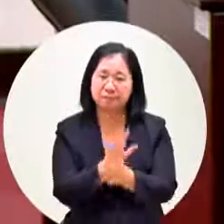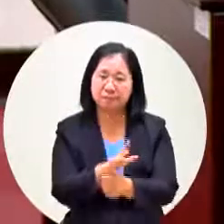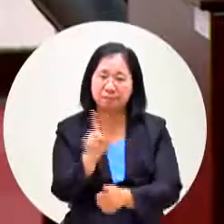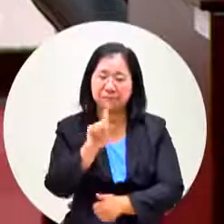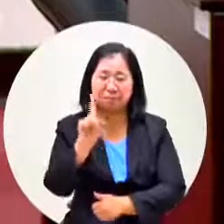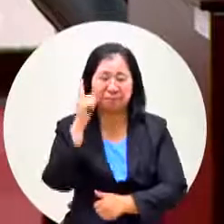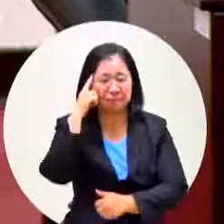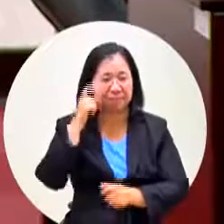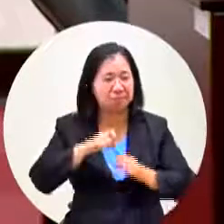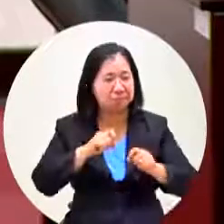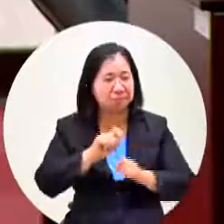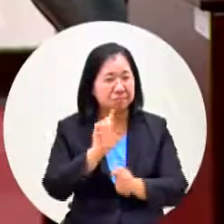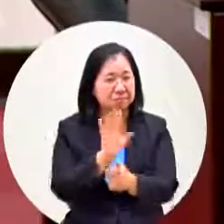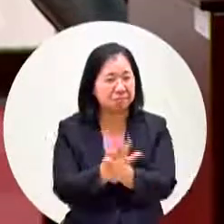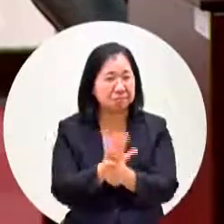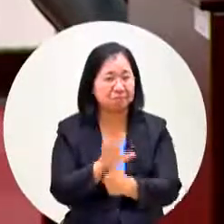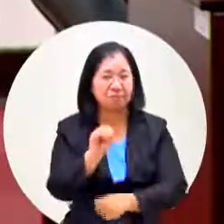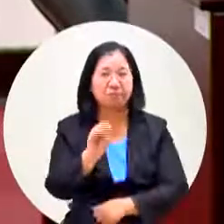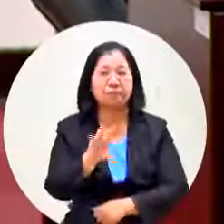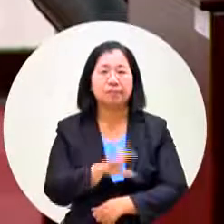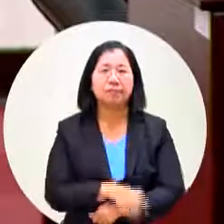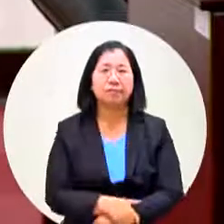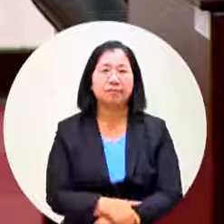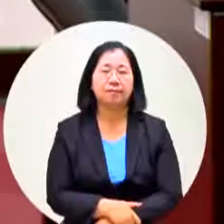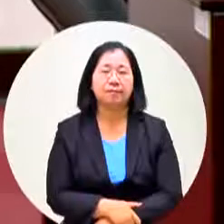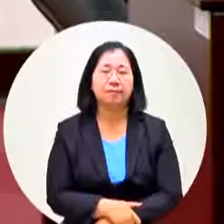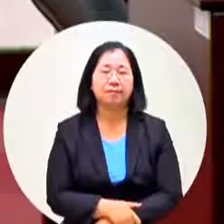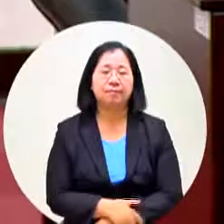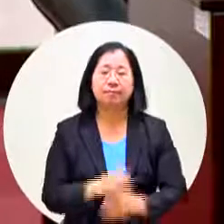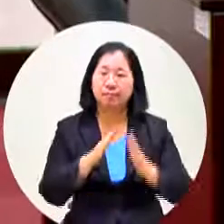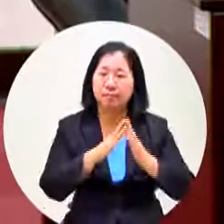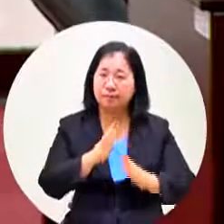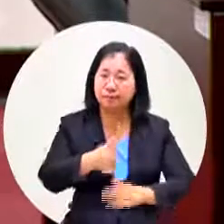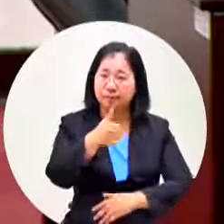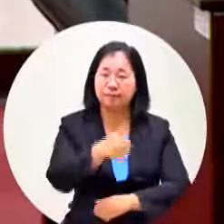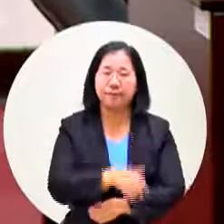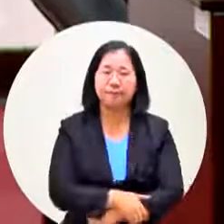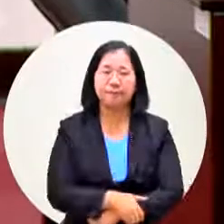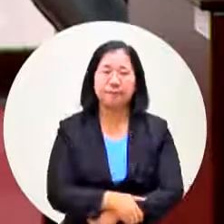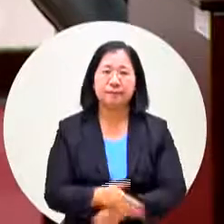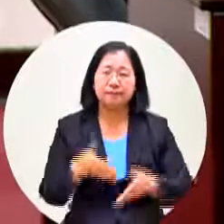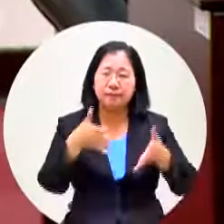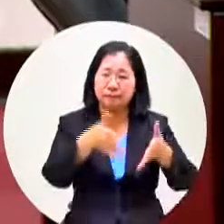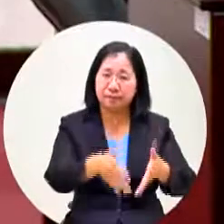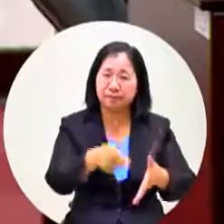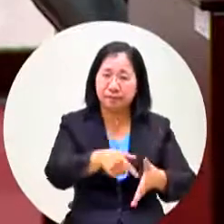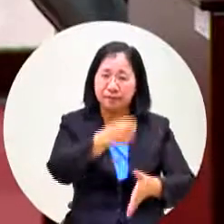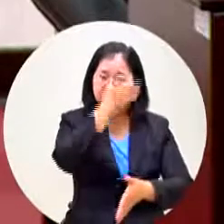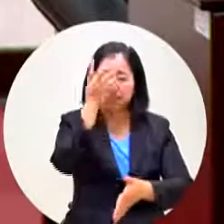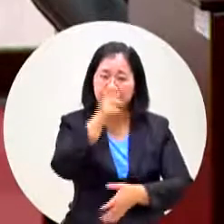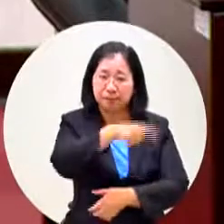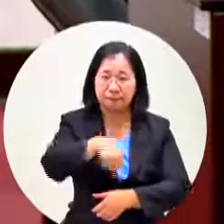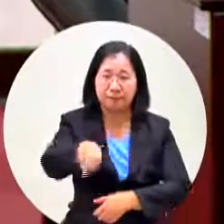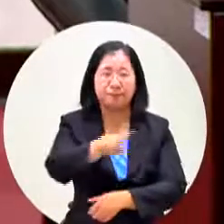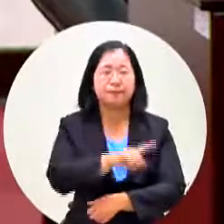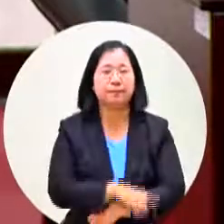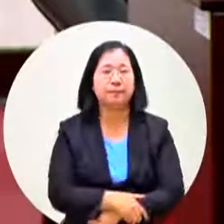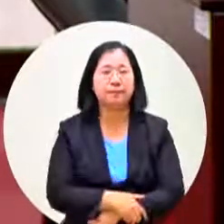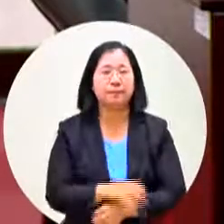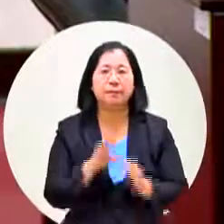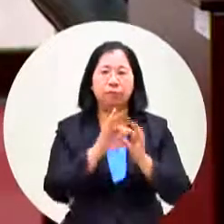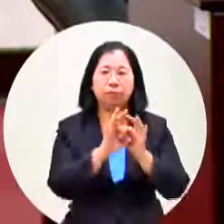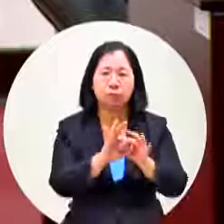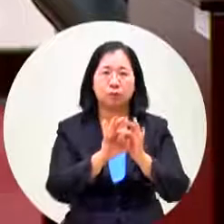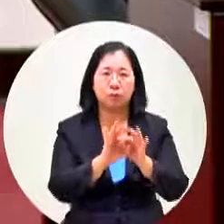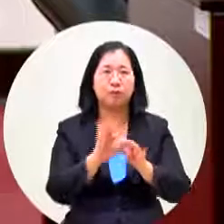设来当甲因斗相共啊？尤其咱市长吼。啊，对着年少年人这块嘛，非